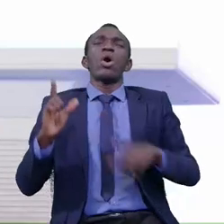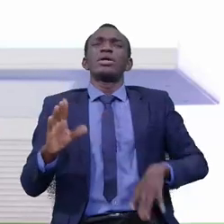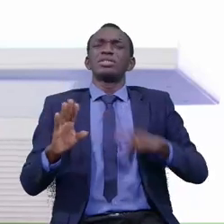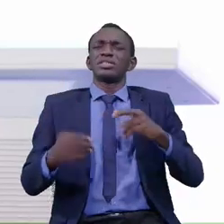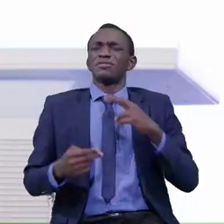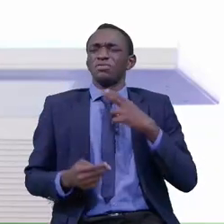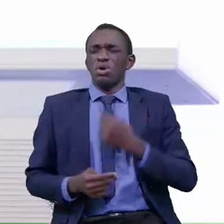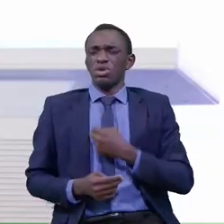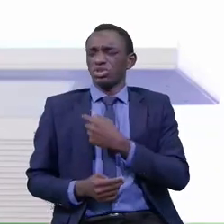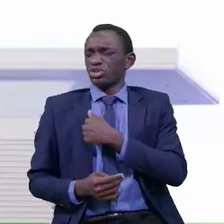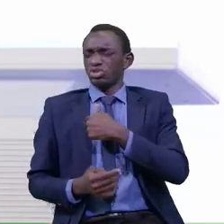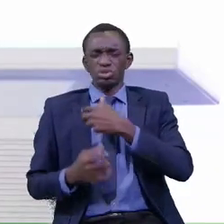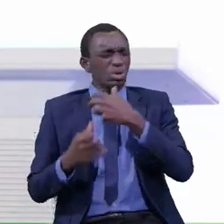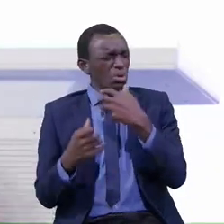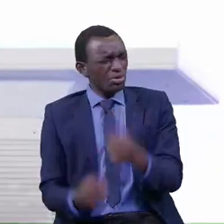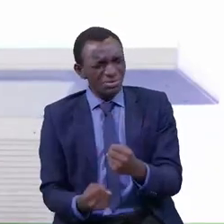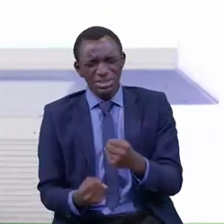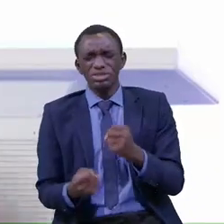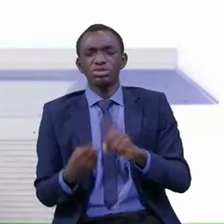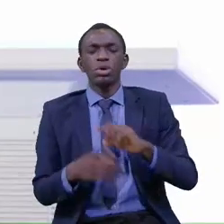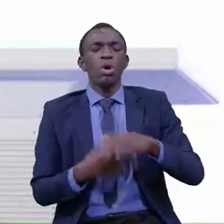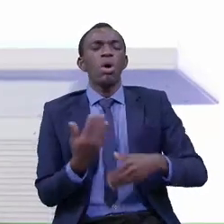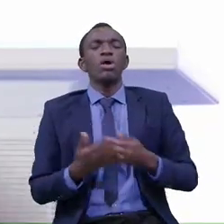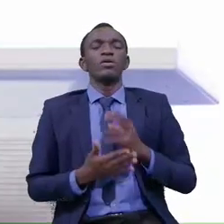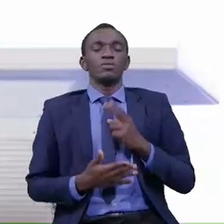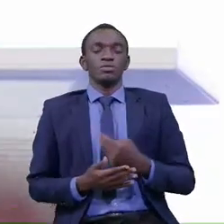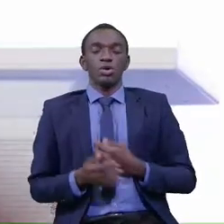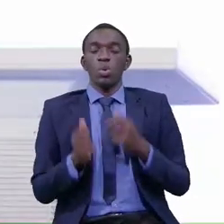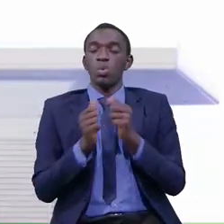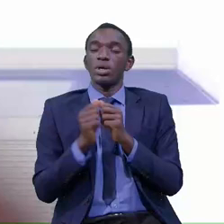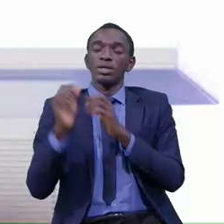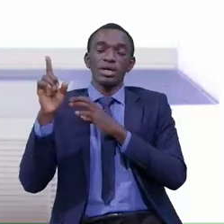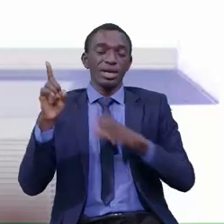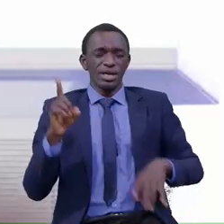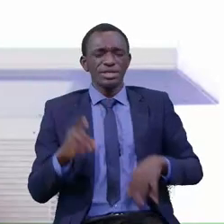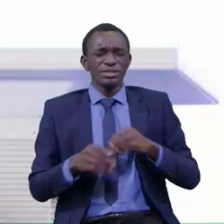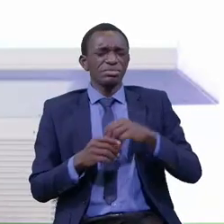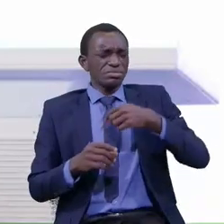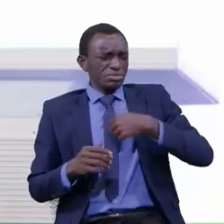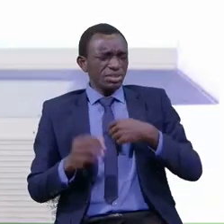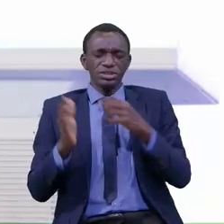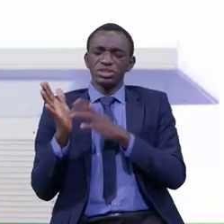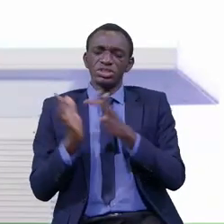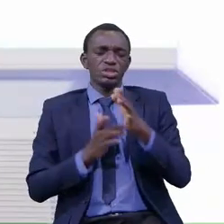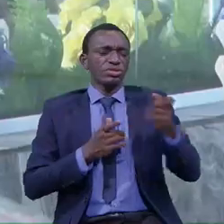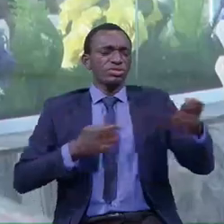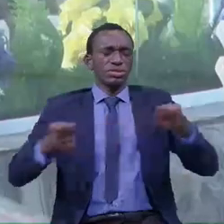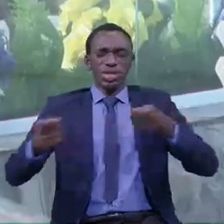chacun, avec Christ en moi, avec Christ régnant en moi. Je